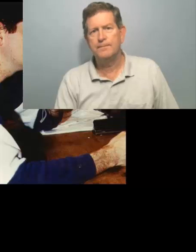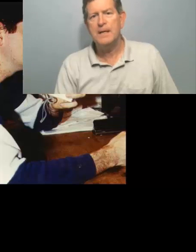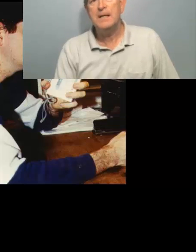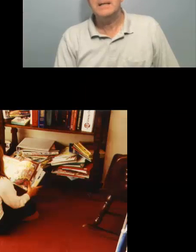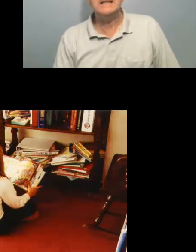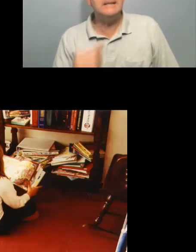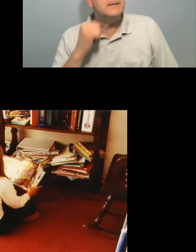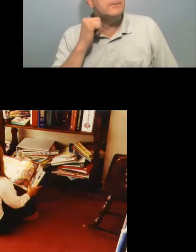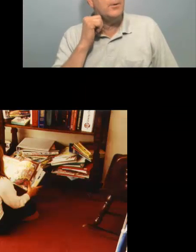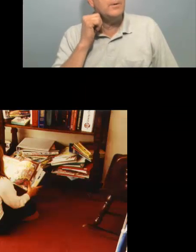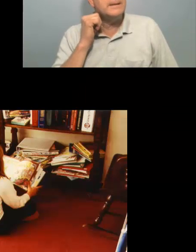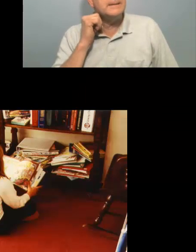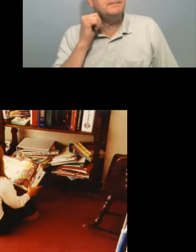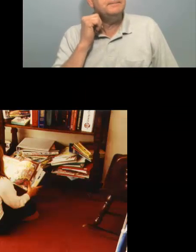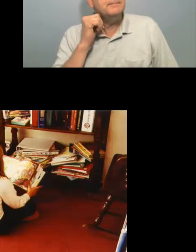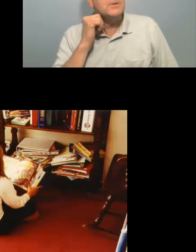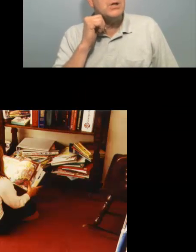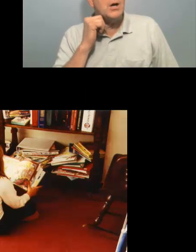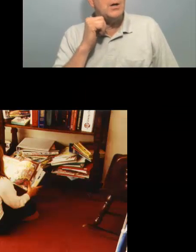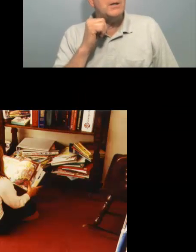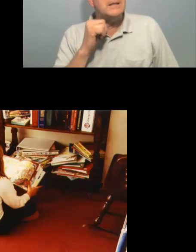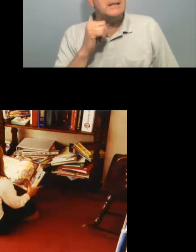bureau. Bon,